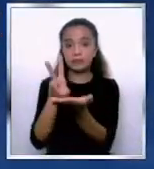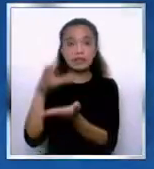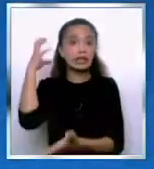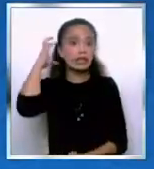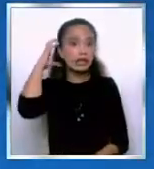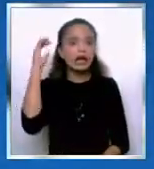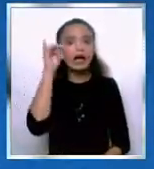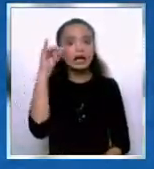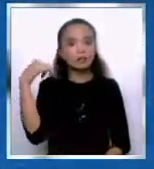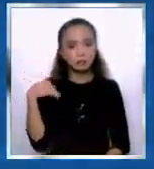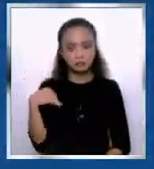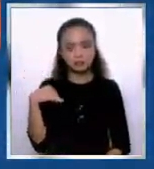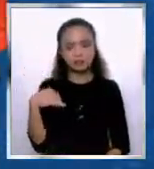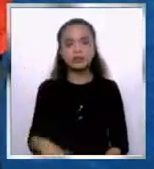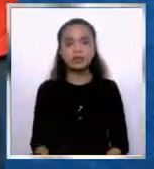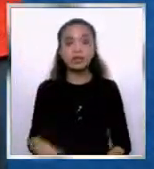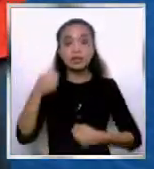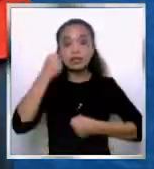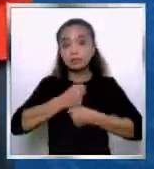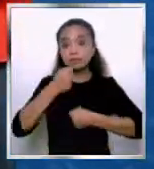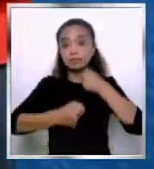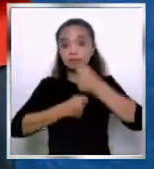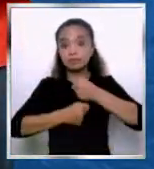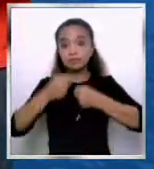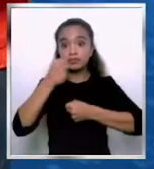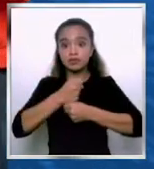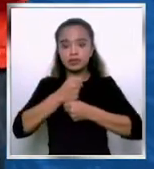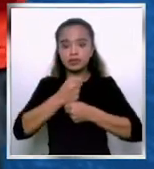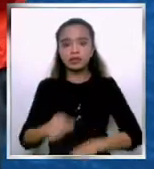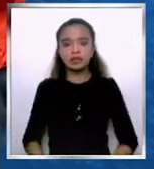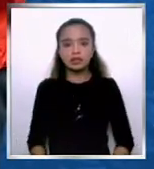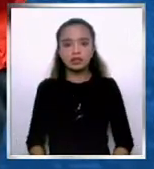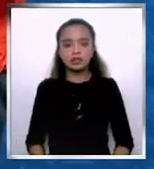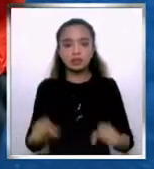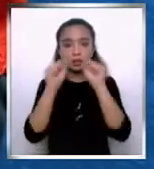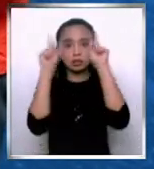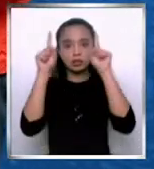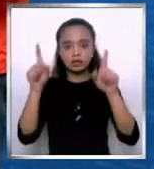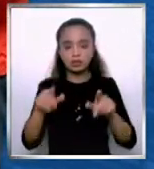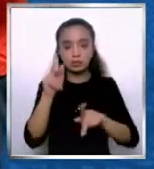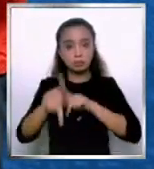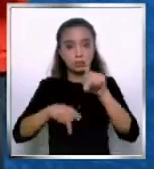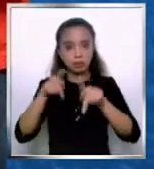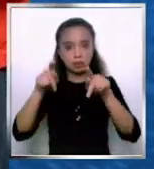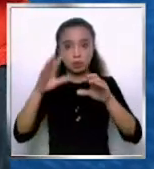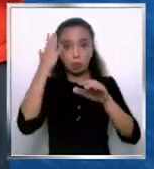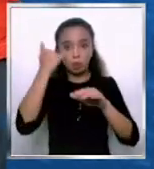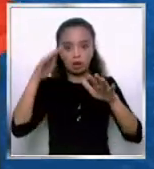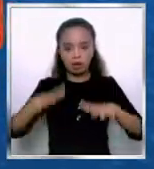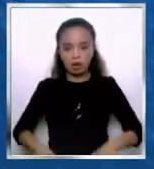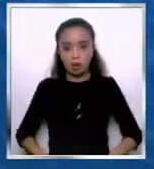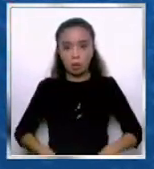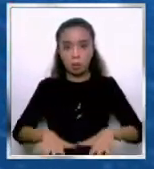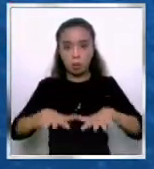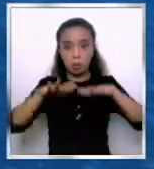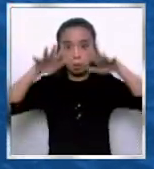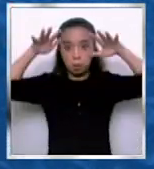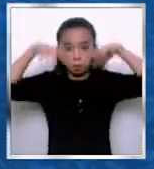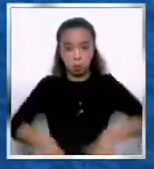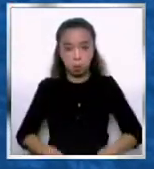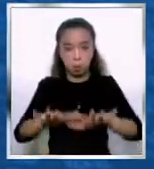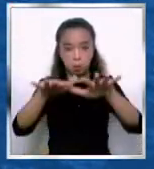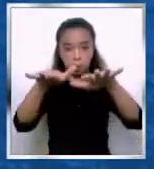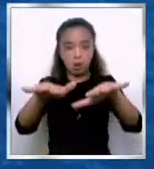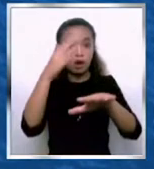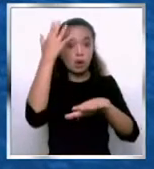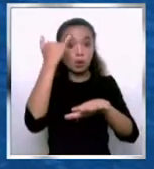Sa Magpet, Cotabato, ginulantang ng rumaragas ang baha ang mga residente. Kitang-kita po yung agos na yan, mga kapuso. Yan ay dahil sa